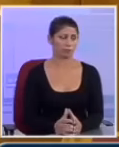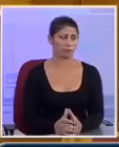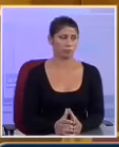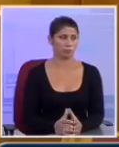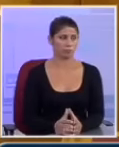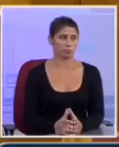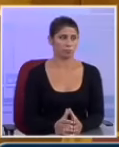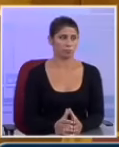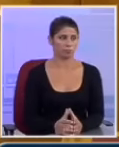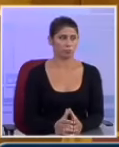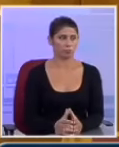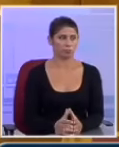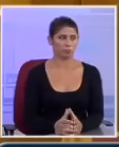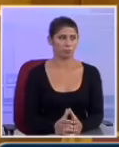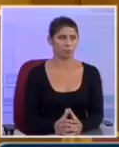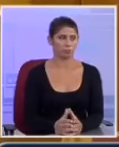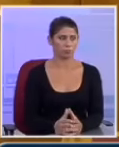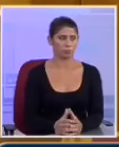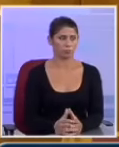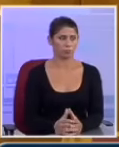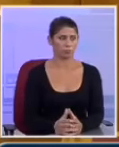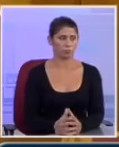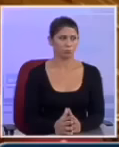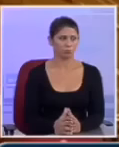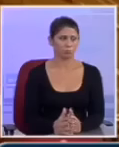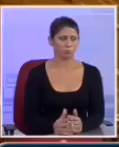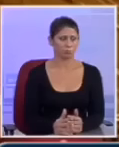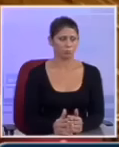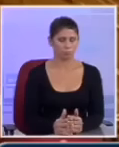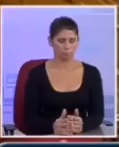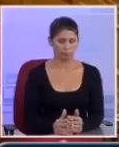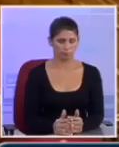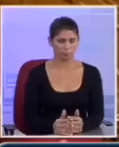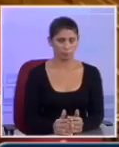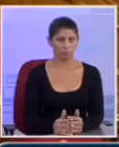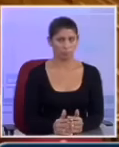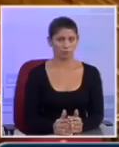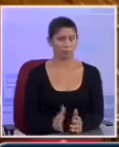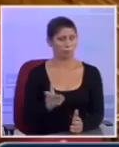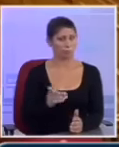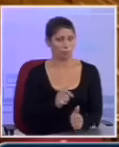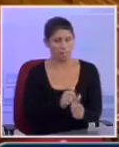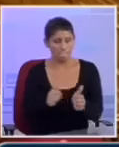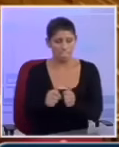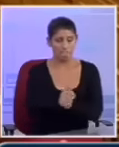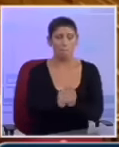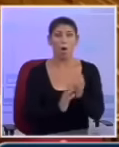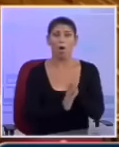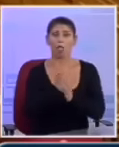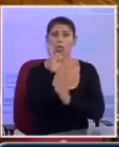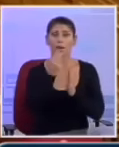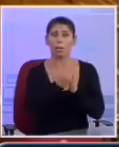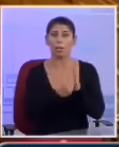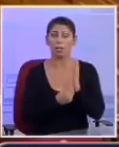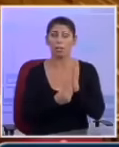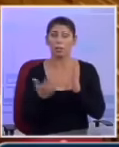έχει κλείσει ο χρόνος. Με το είπατε και χθες αναλυτικά. Ενώ προηγήστο 12 μονάδες